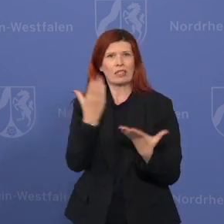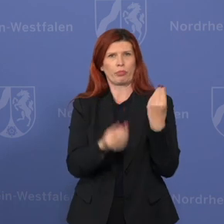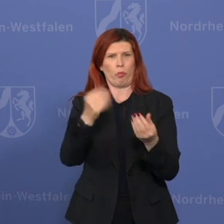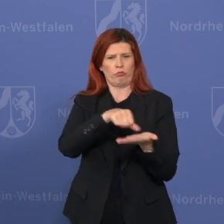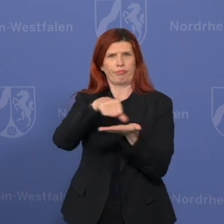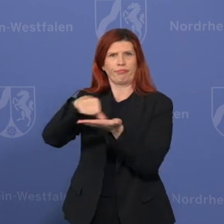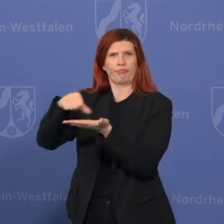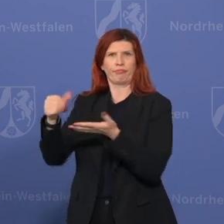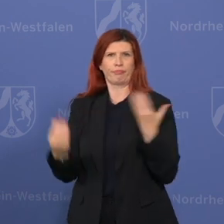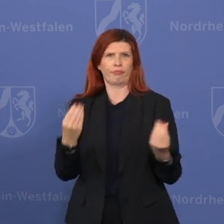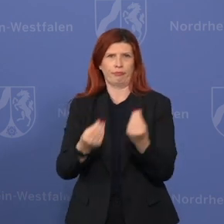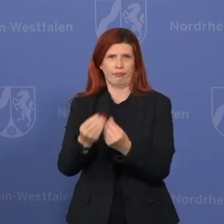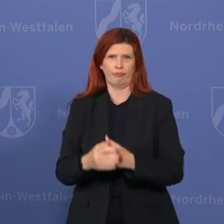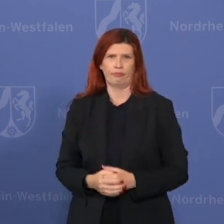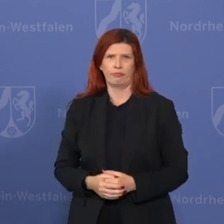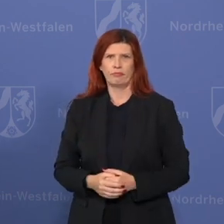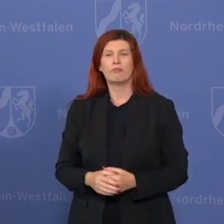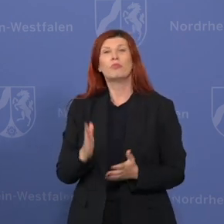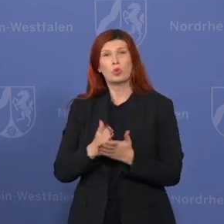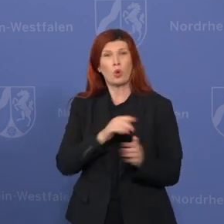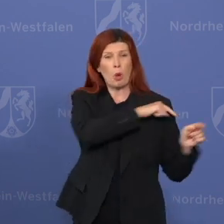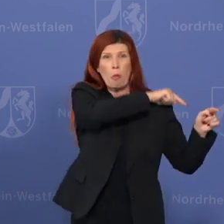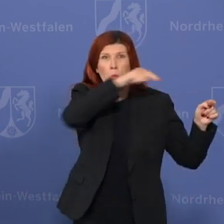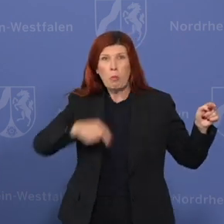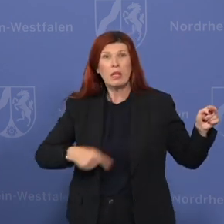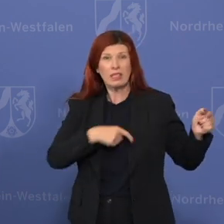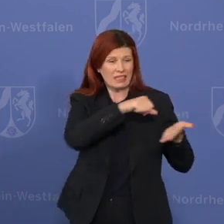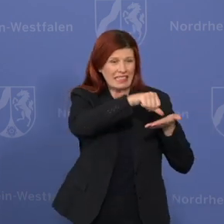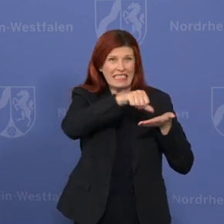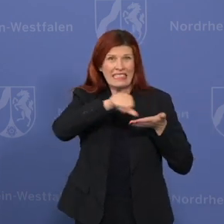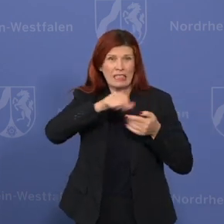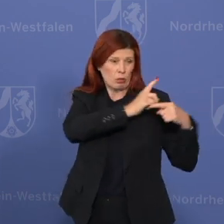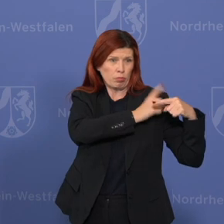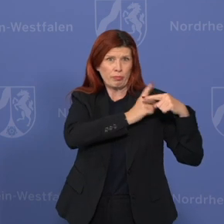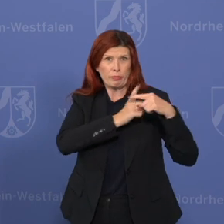Damit steigt die Gesamtsumme der ausgezahlten Unterstützung auf exakt